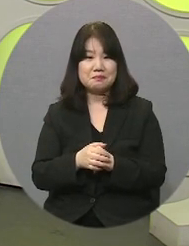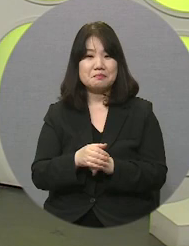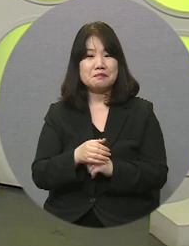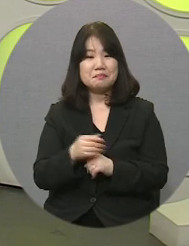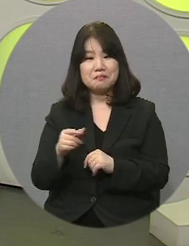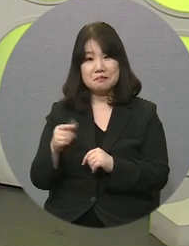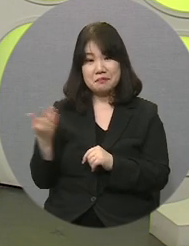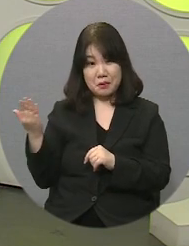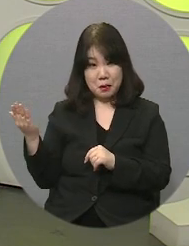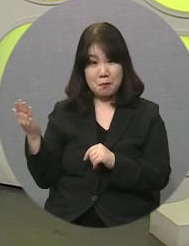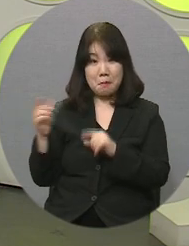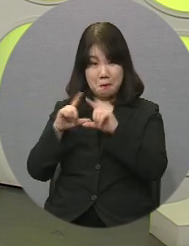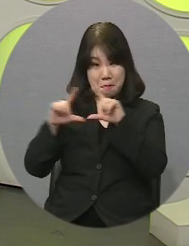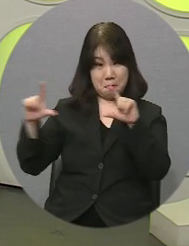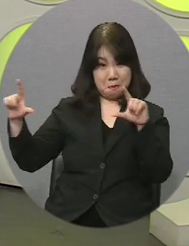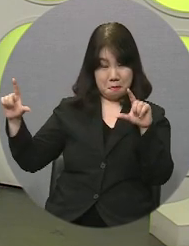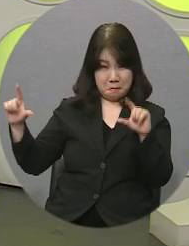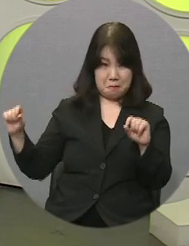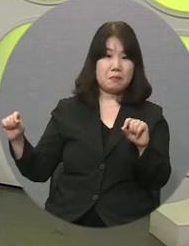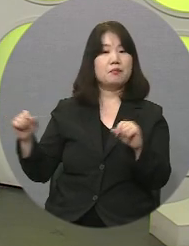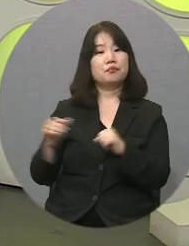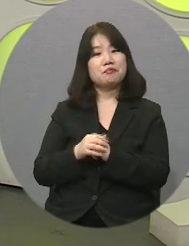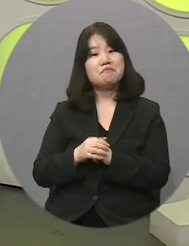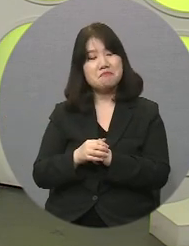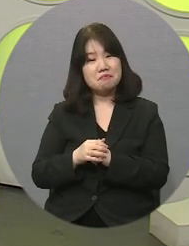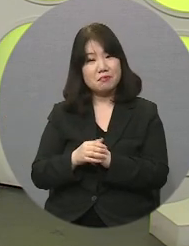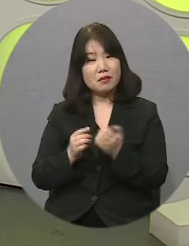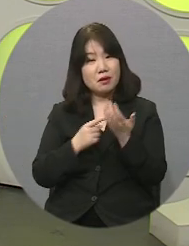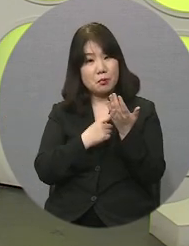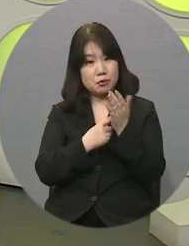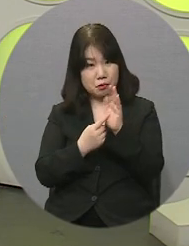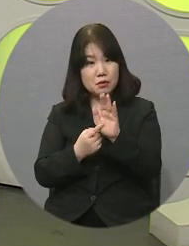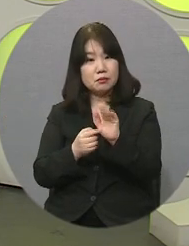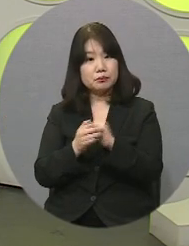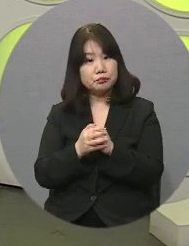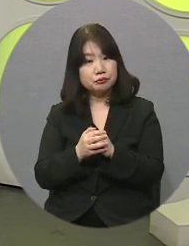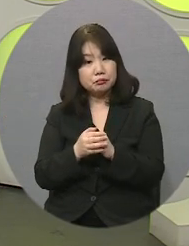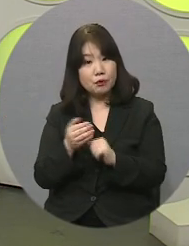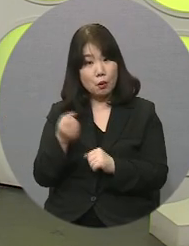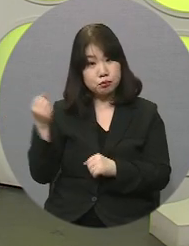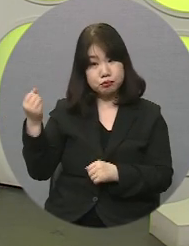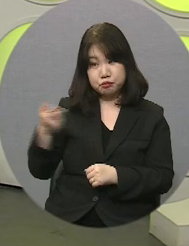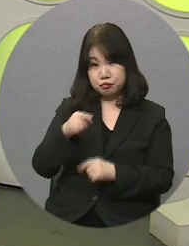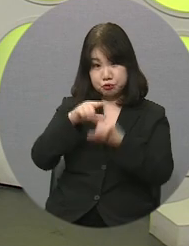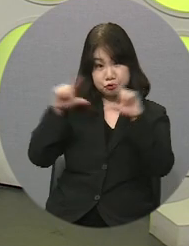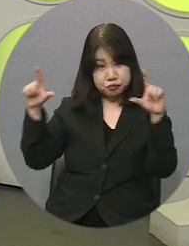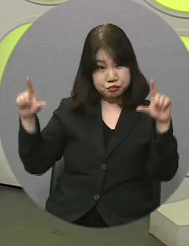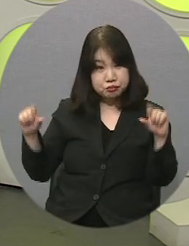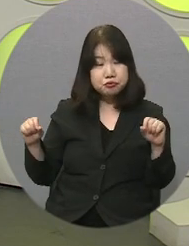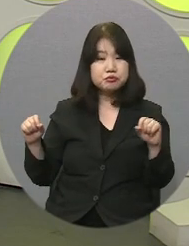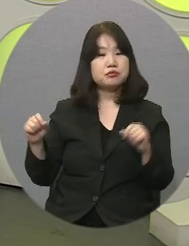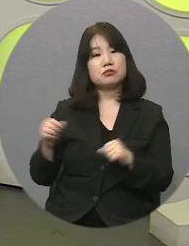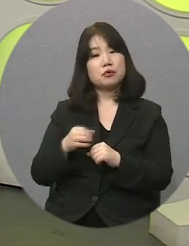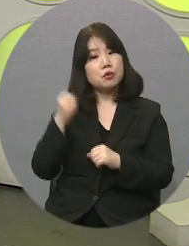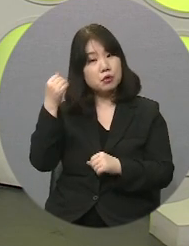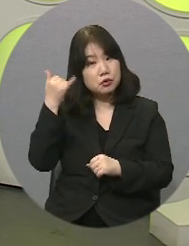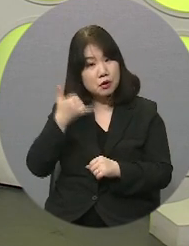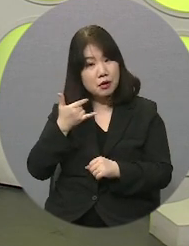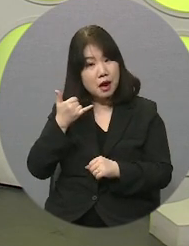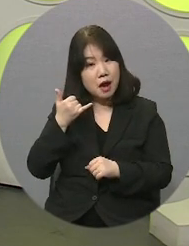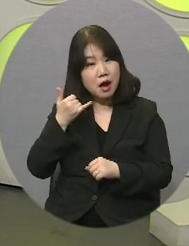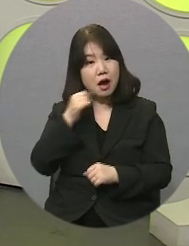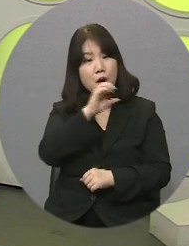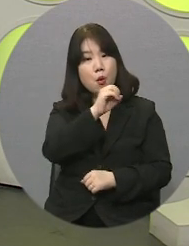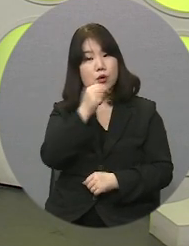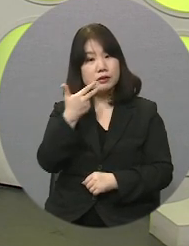여러분들 알고 계셨나요 그렇게나 합헌 대 얘기를 드리는 것 점에서 전화 전화 초 앞에다 우기에 얘 쭉 촛불로 제 철학 0